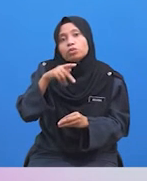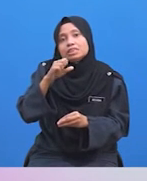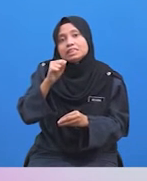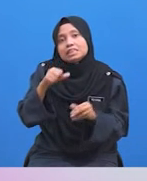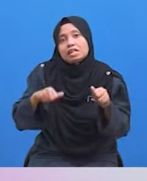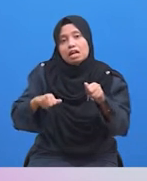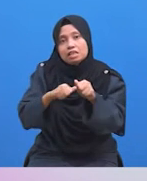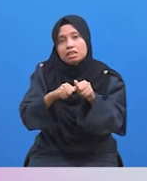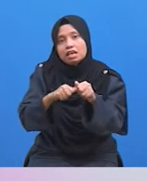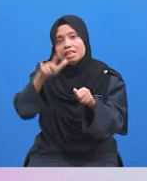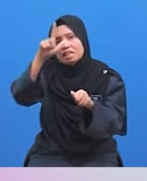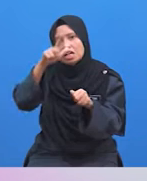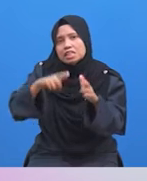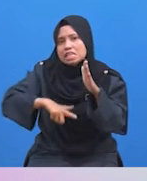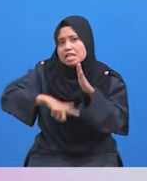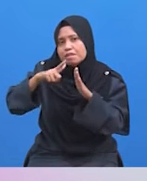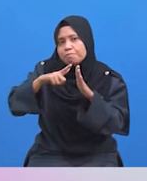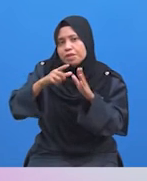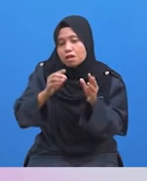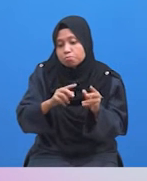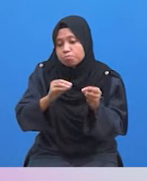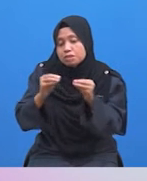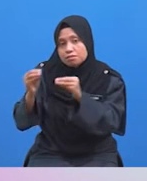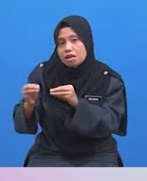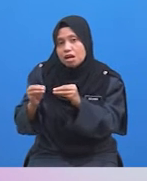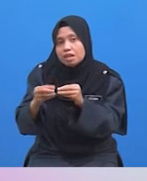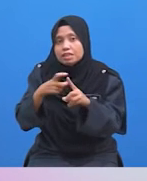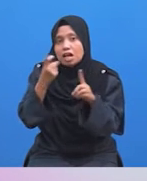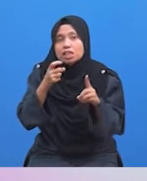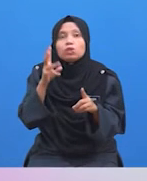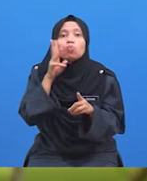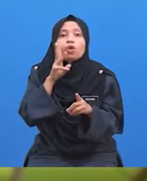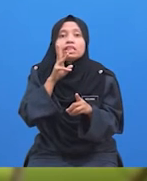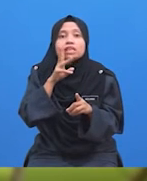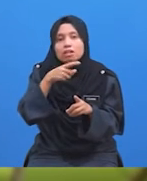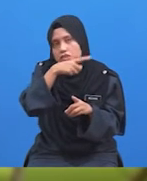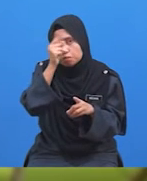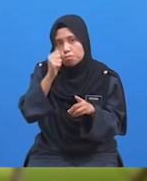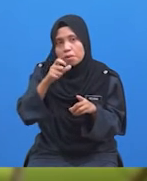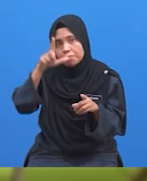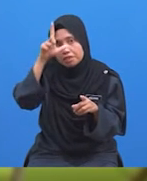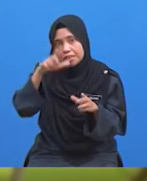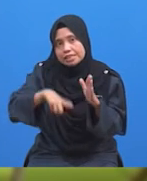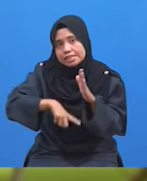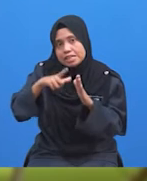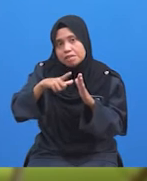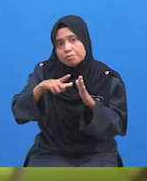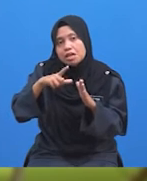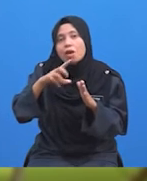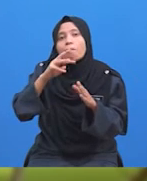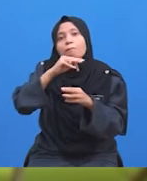dimana lelaki Lebih ramai berhijrah berbanding golongan wanita kerana lelaki lebih